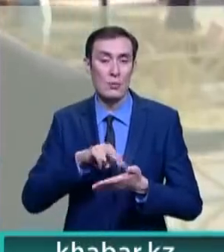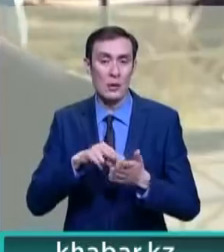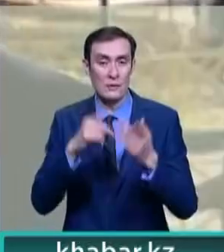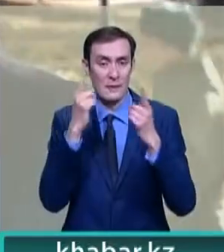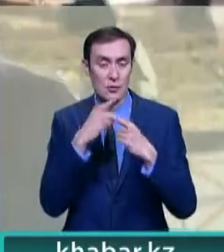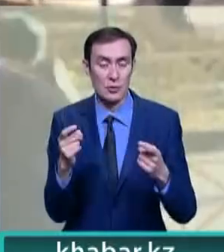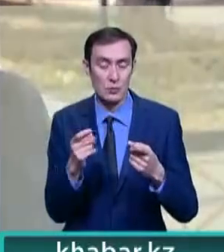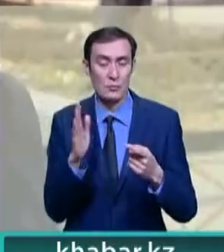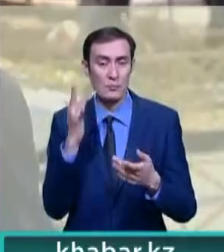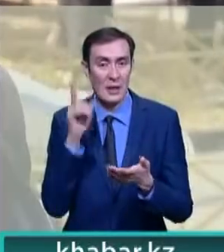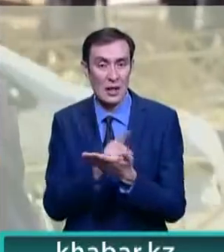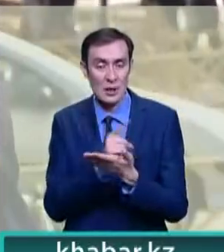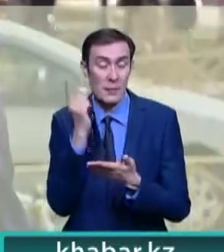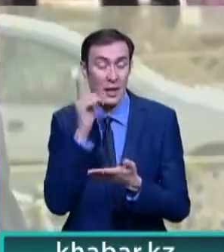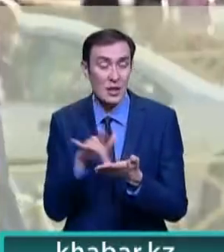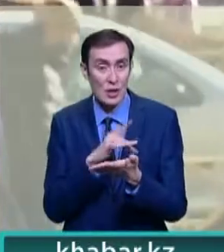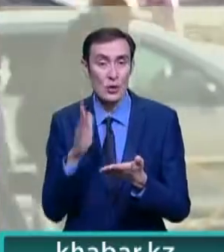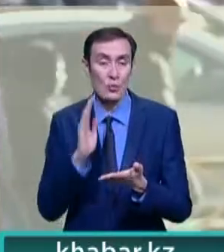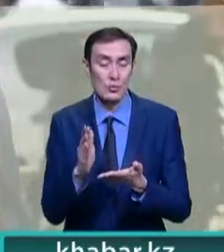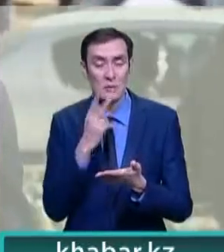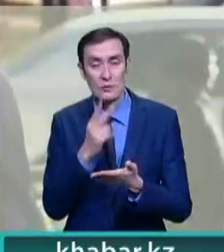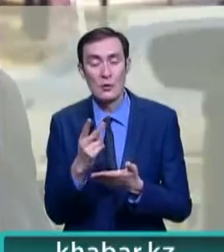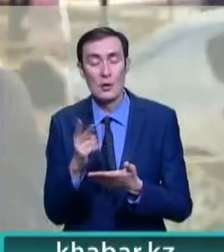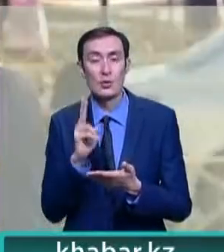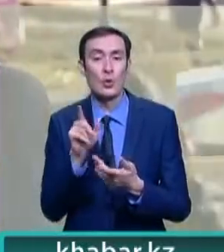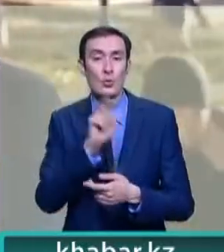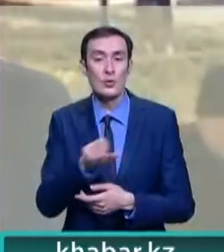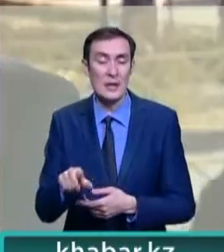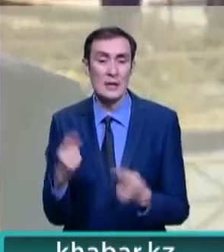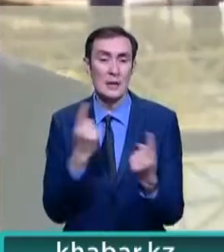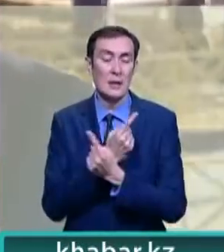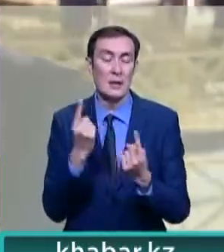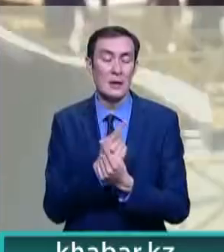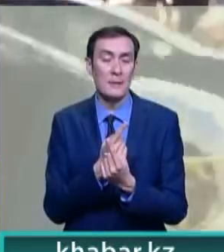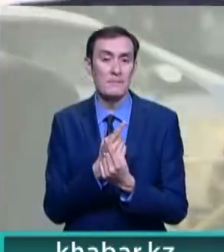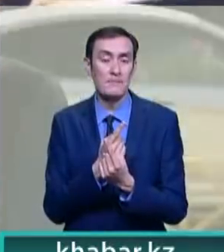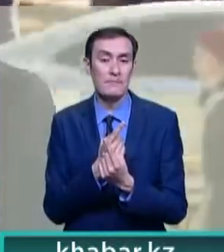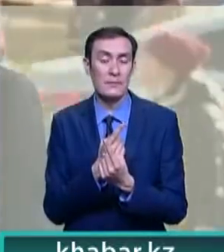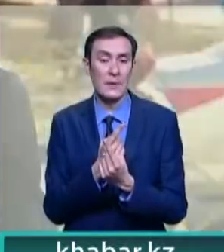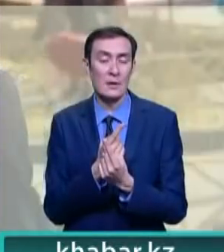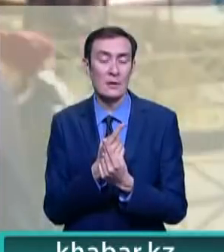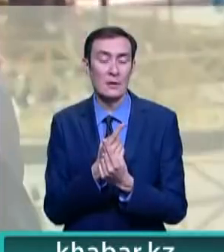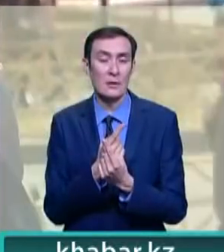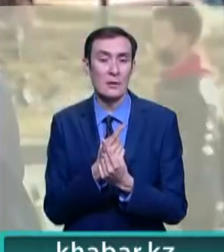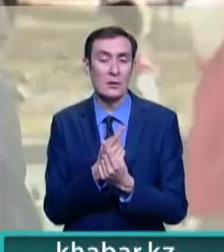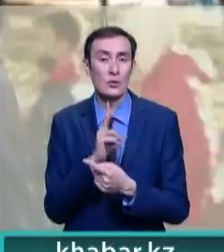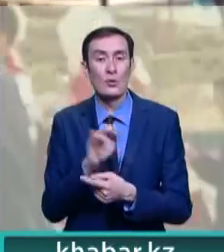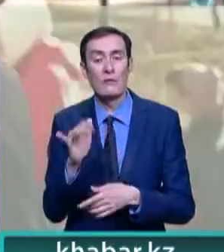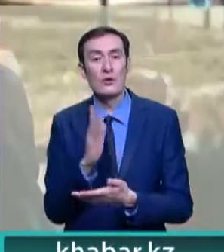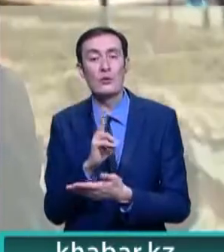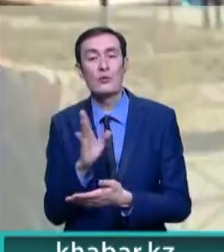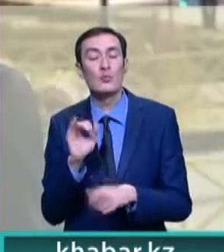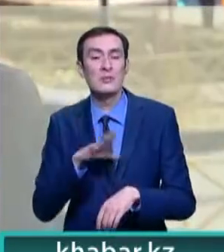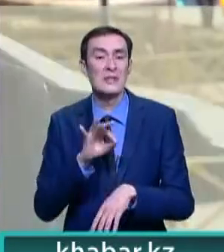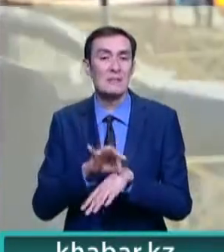информационной системе веб-приложения, будет рассматриваться, имеется ли среди пересекающих лиц, переходящих, больные с бессимптомным течением.